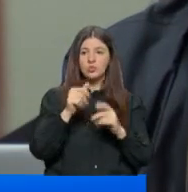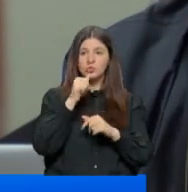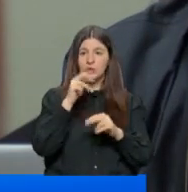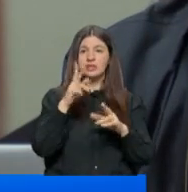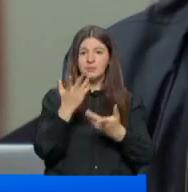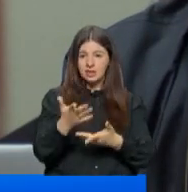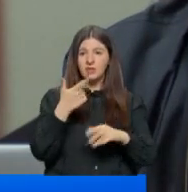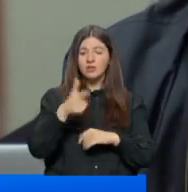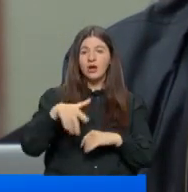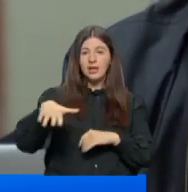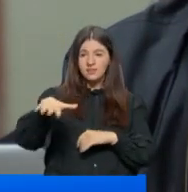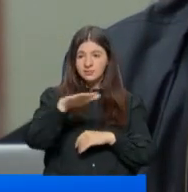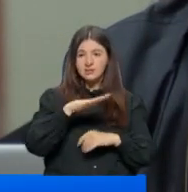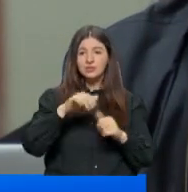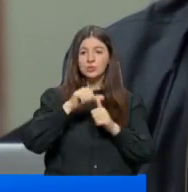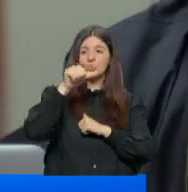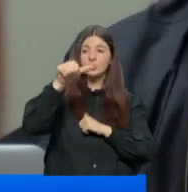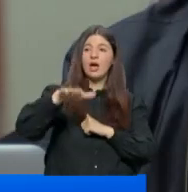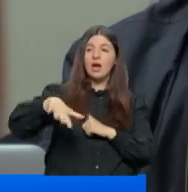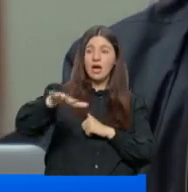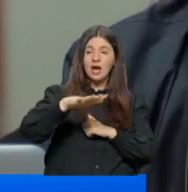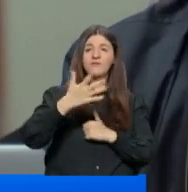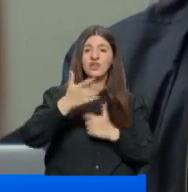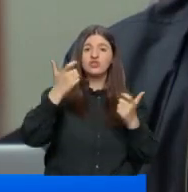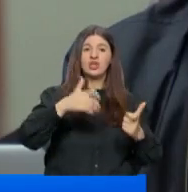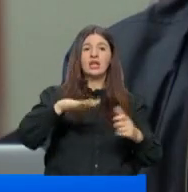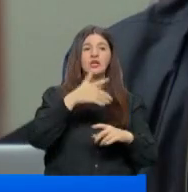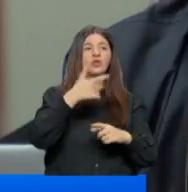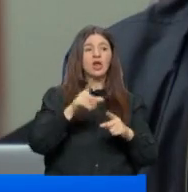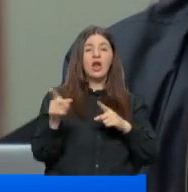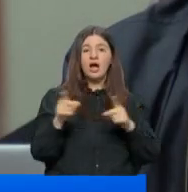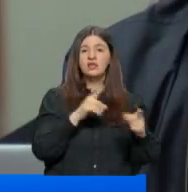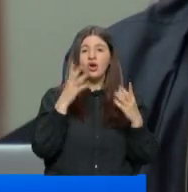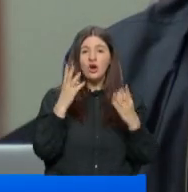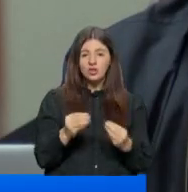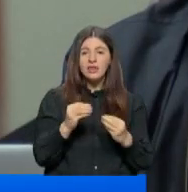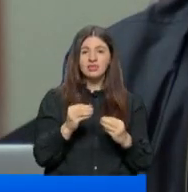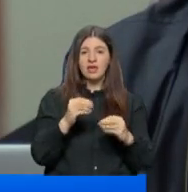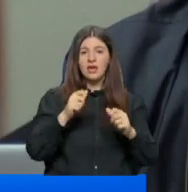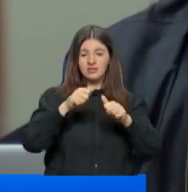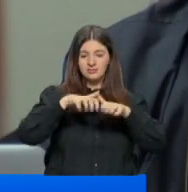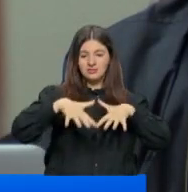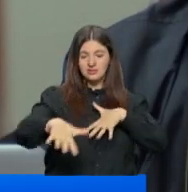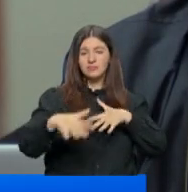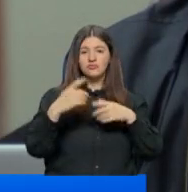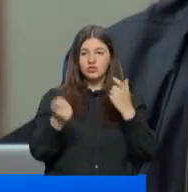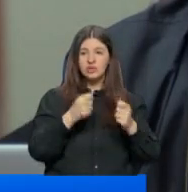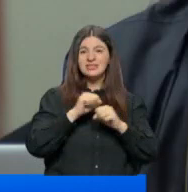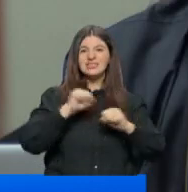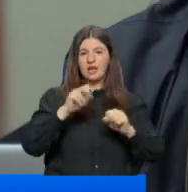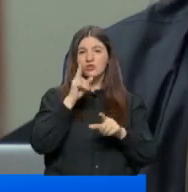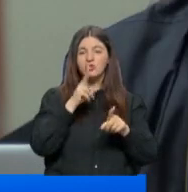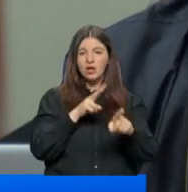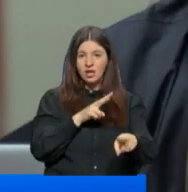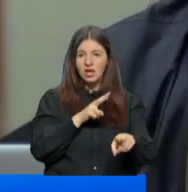gibi köylerimizin, kırsalımızın ve şehirlerimizle köylerimiz arasında olan altyapıların hasarı